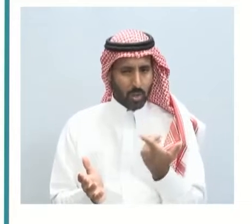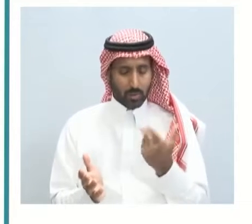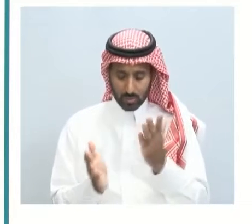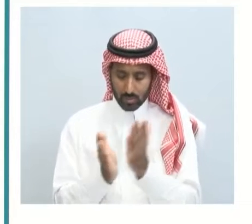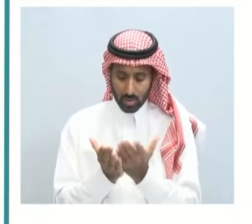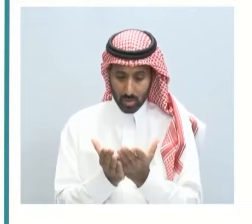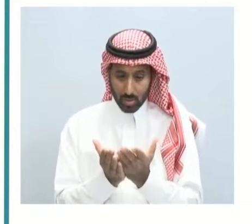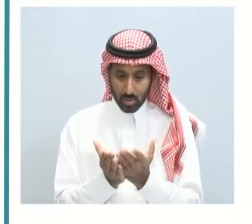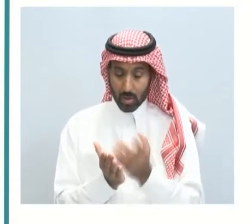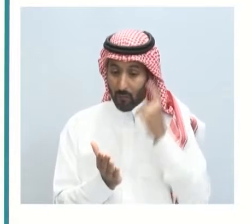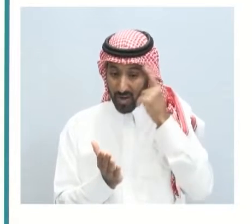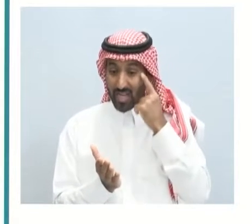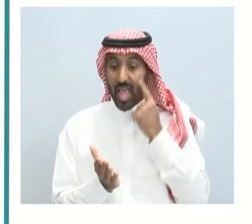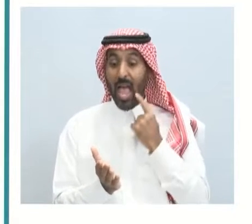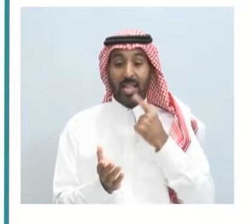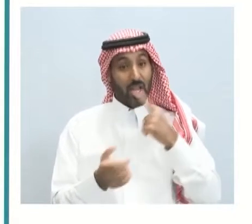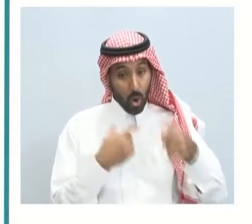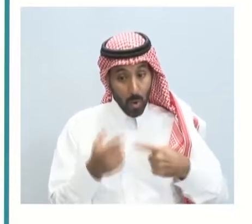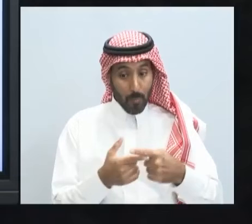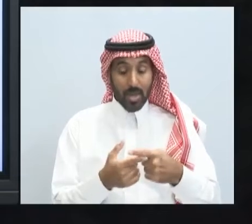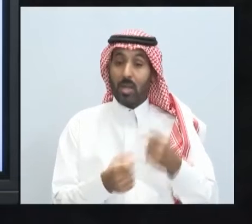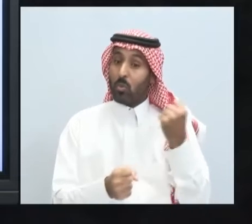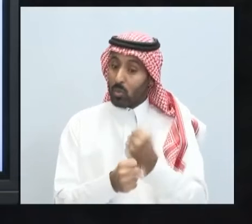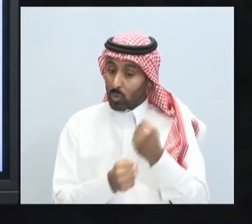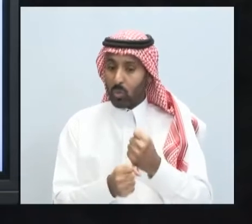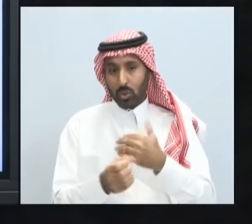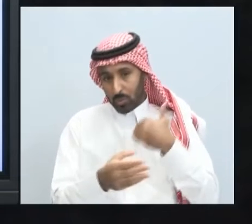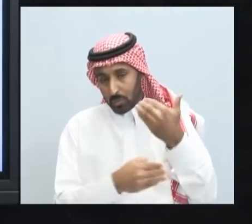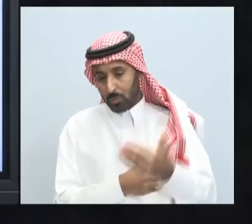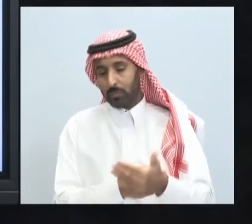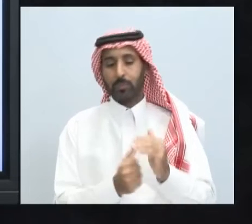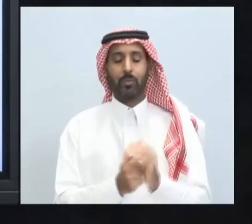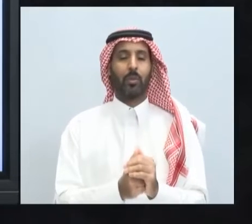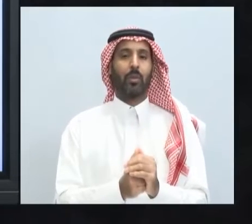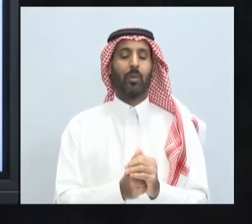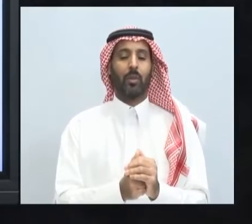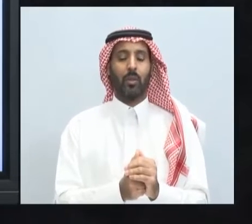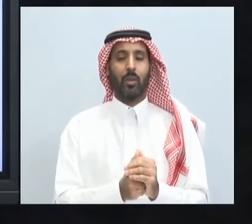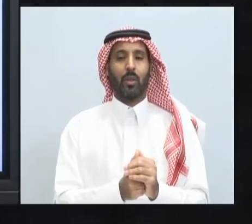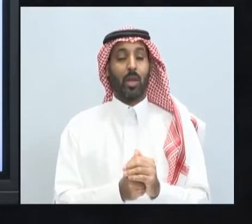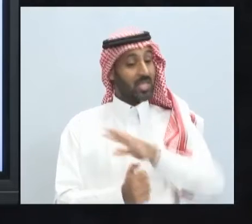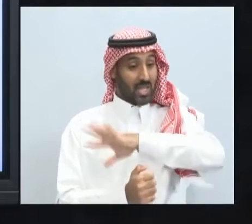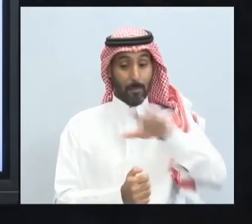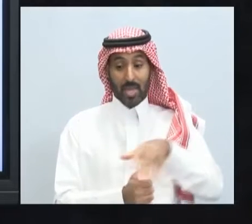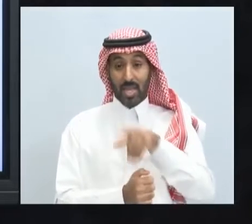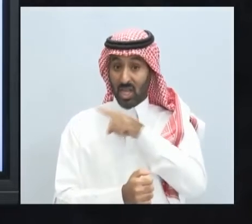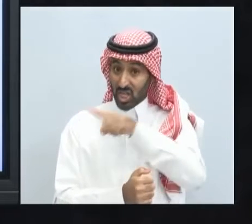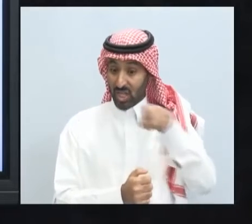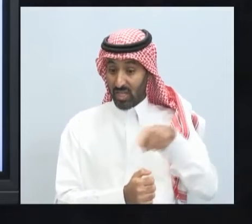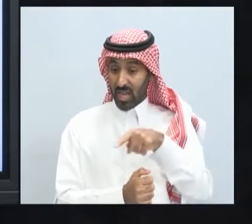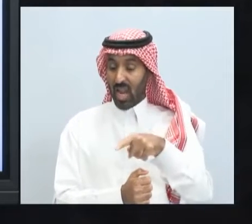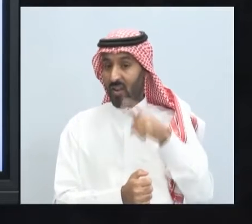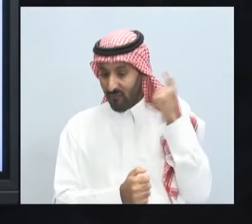ماذا حياته اليوميه في الانشطه التي ينفذها جميعنا نستخدم